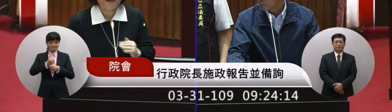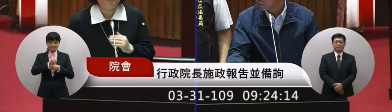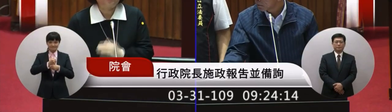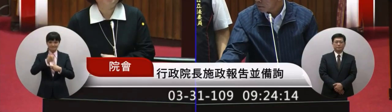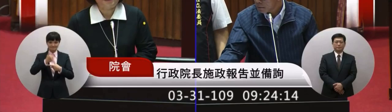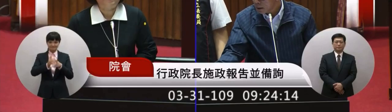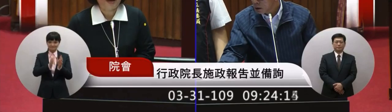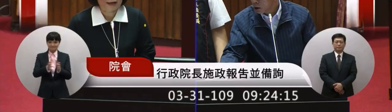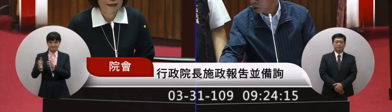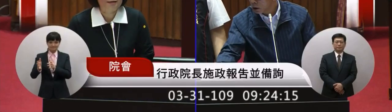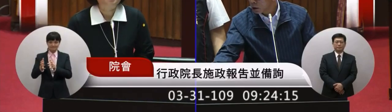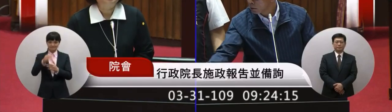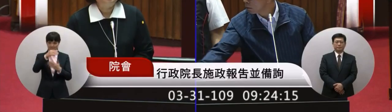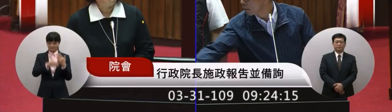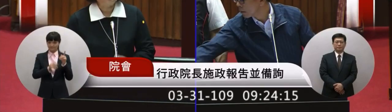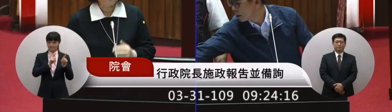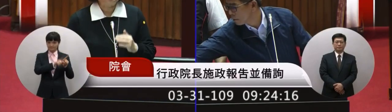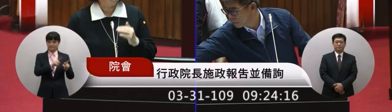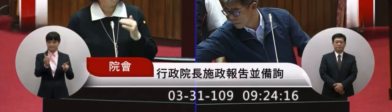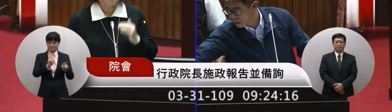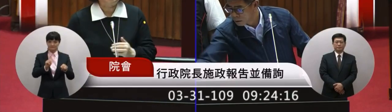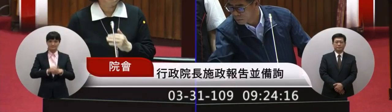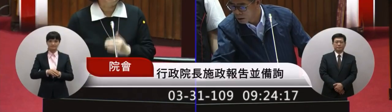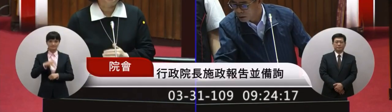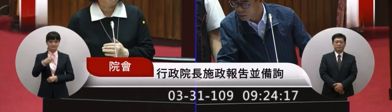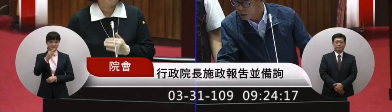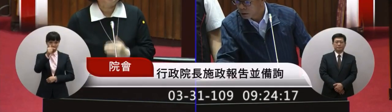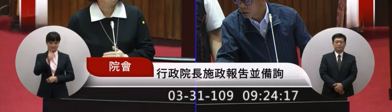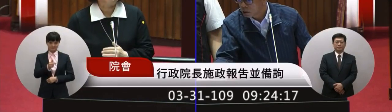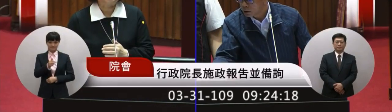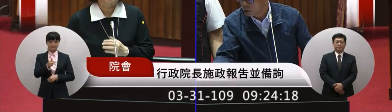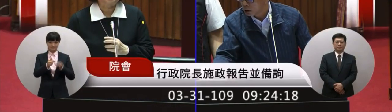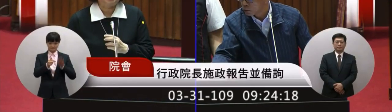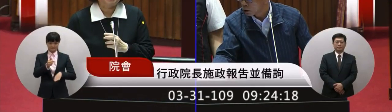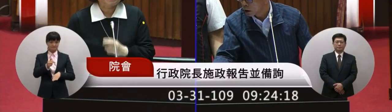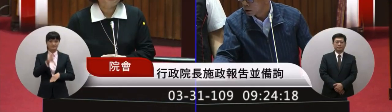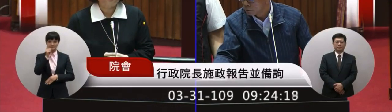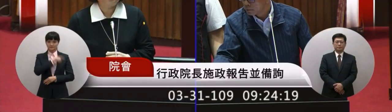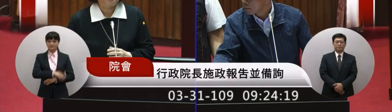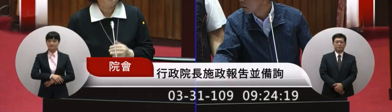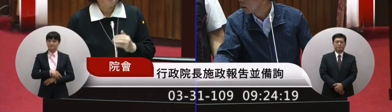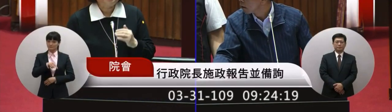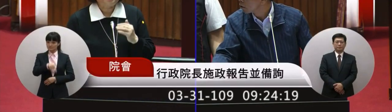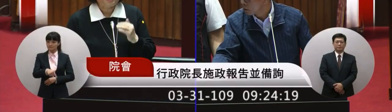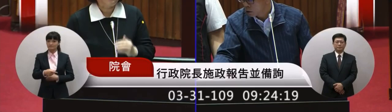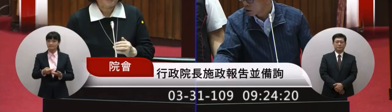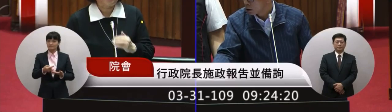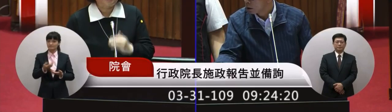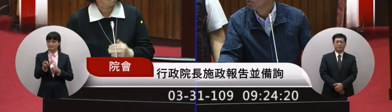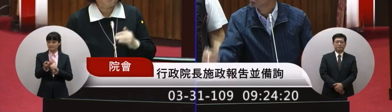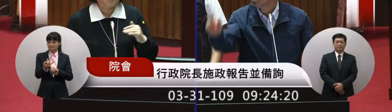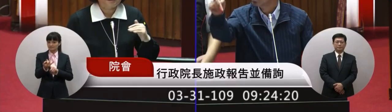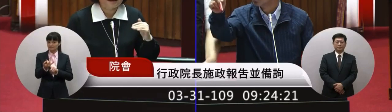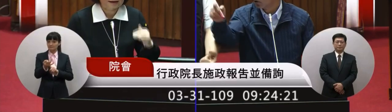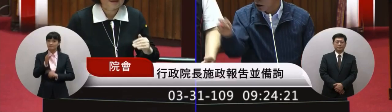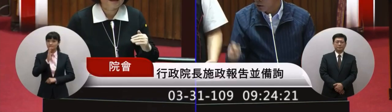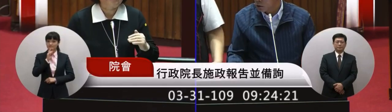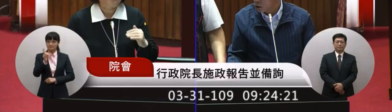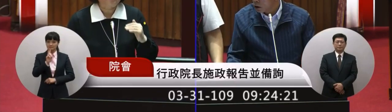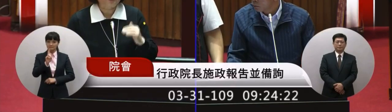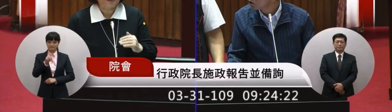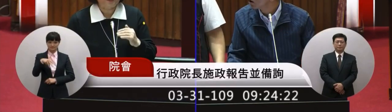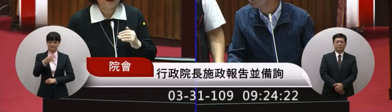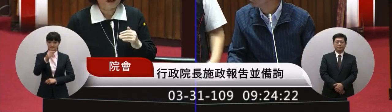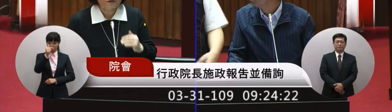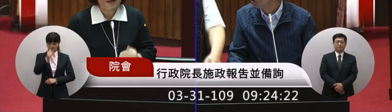不低于300亿，也就是说这个离岛基金的这个额度呢是300亿是底